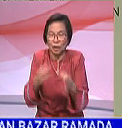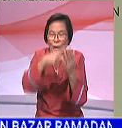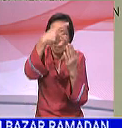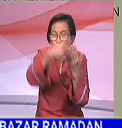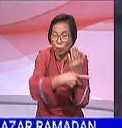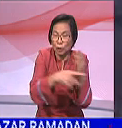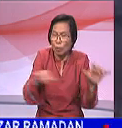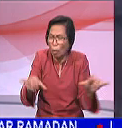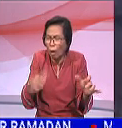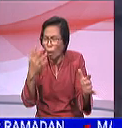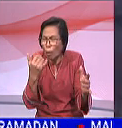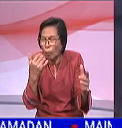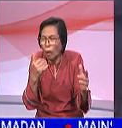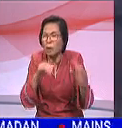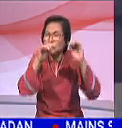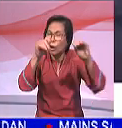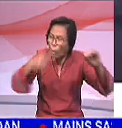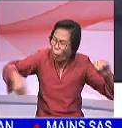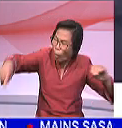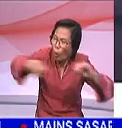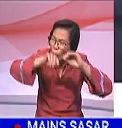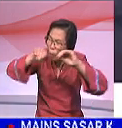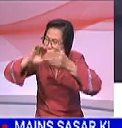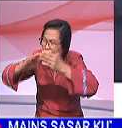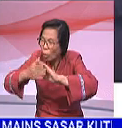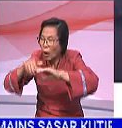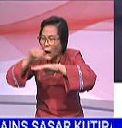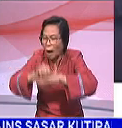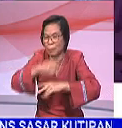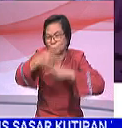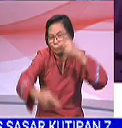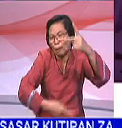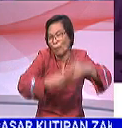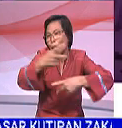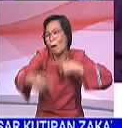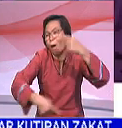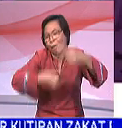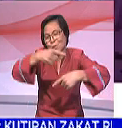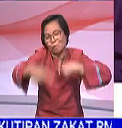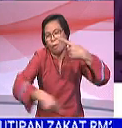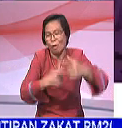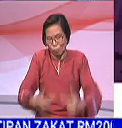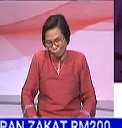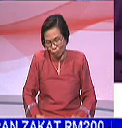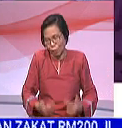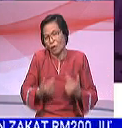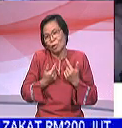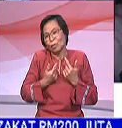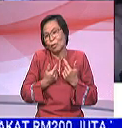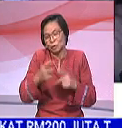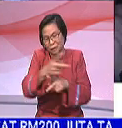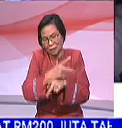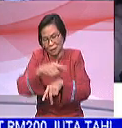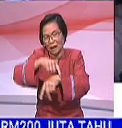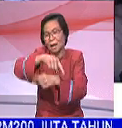Project tersebut dilaksanakan bagi mendidik masyarakat untuk mengamalkan kita semula sebagai kelangsungan untuk memelihara